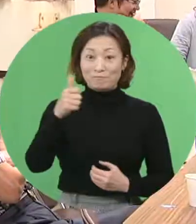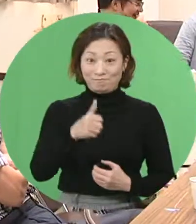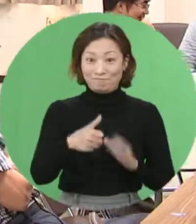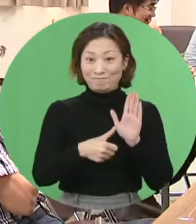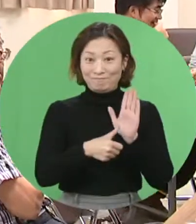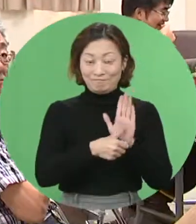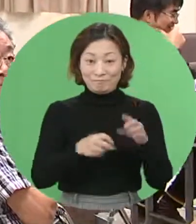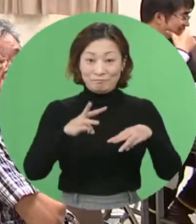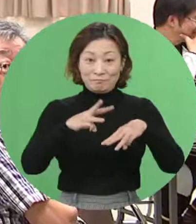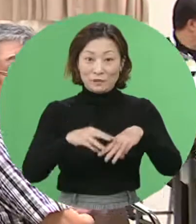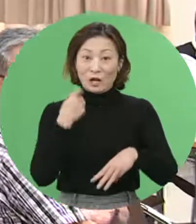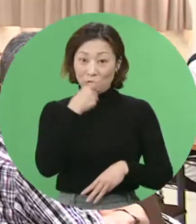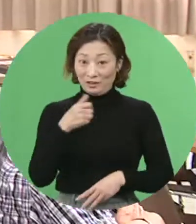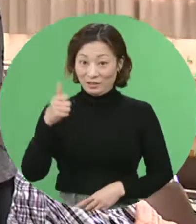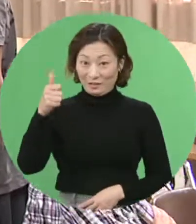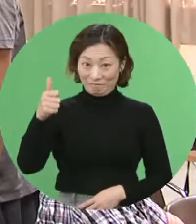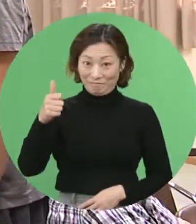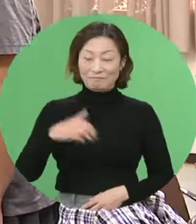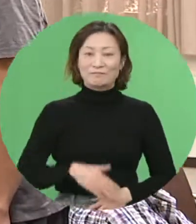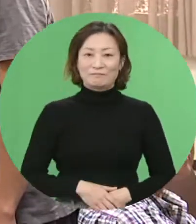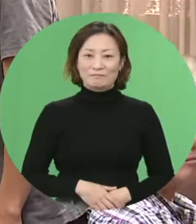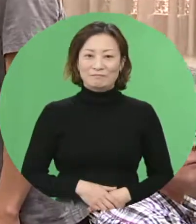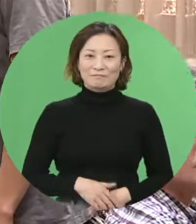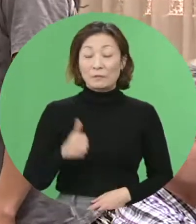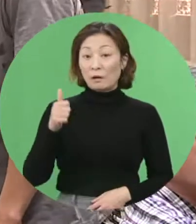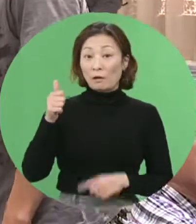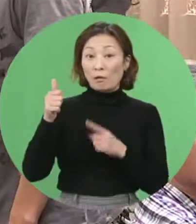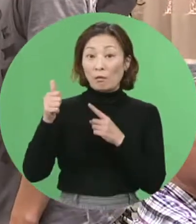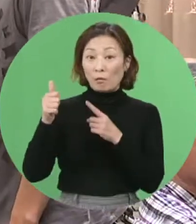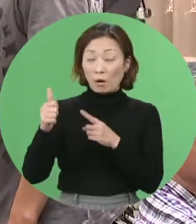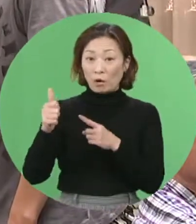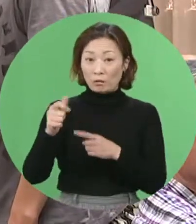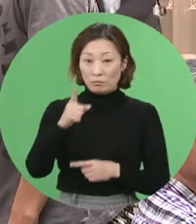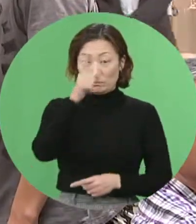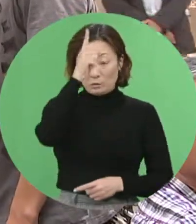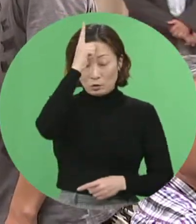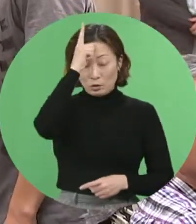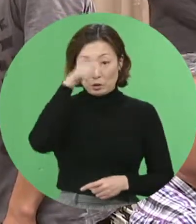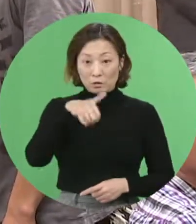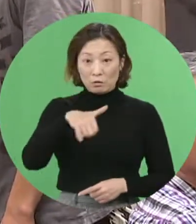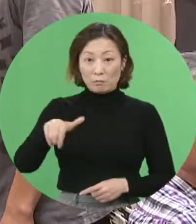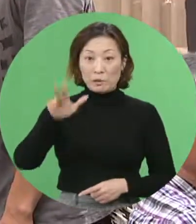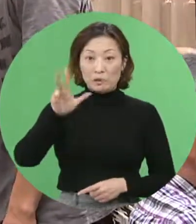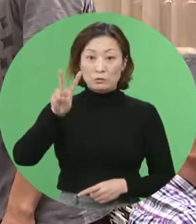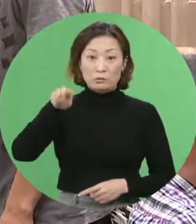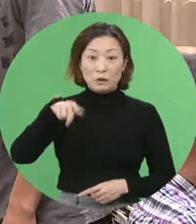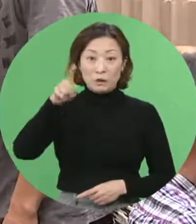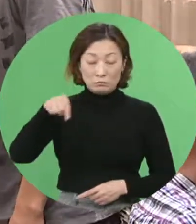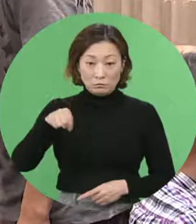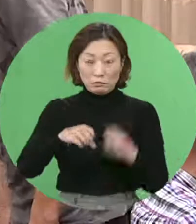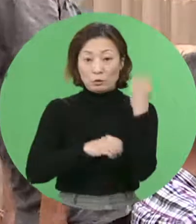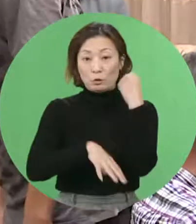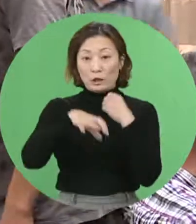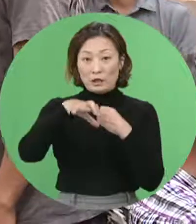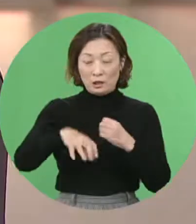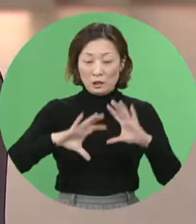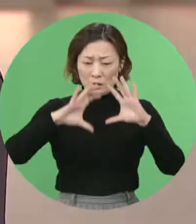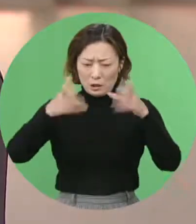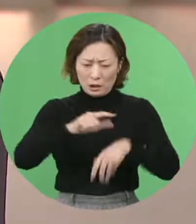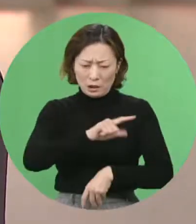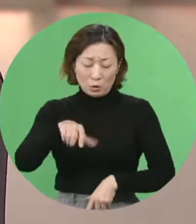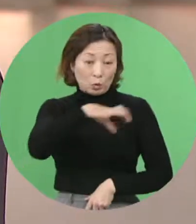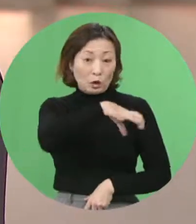田口幸寛さんです。田口さんはドイツのベルリンを拠点に世界中で作品を制